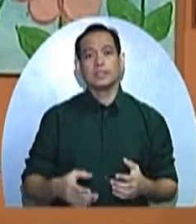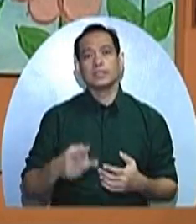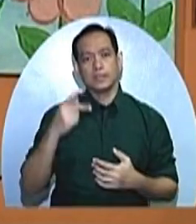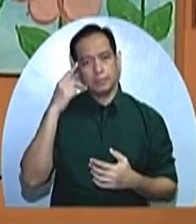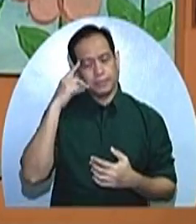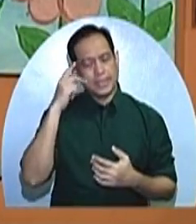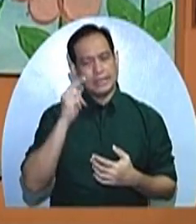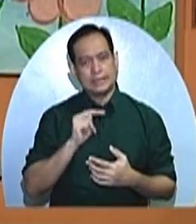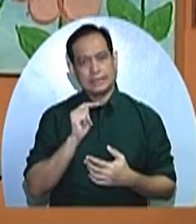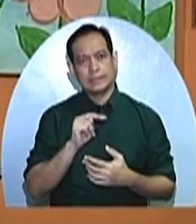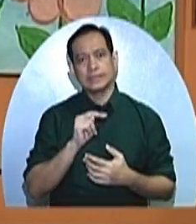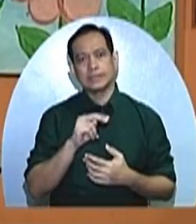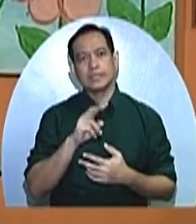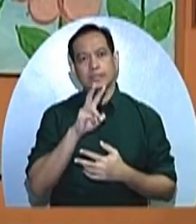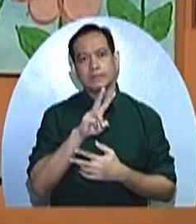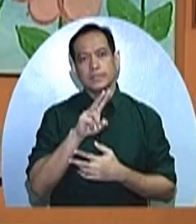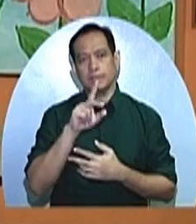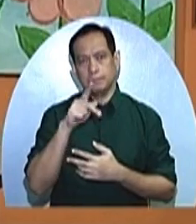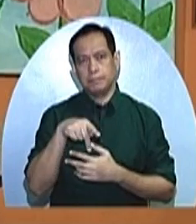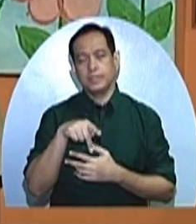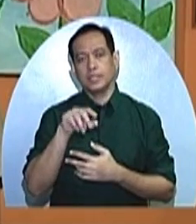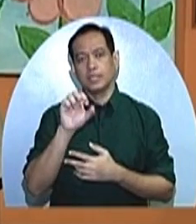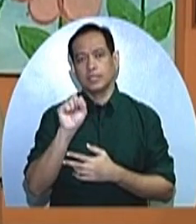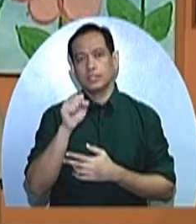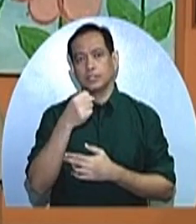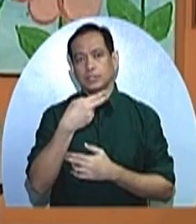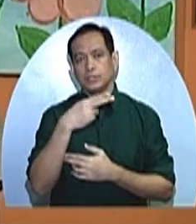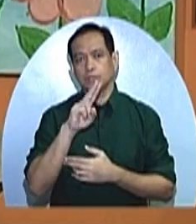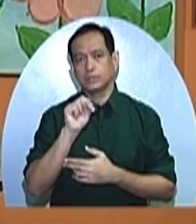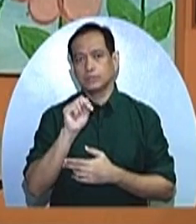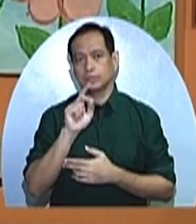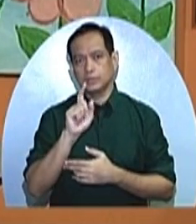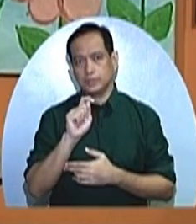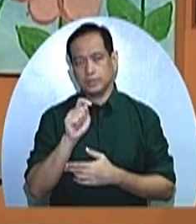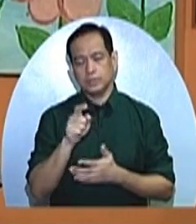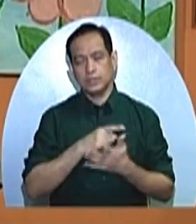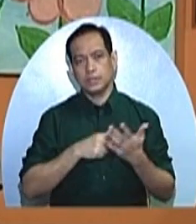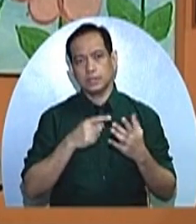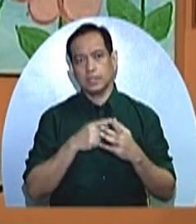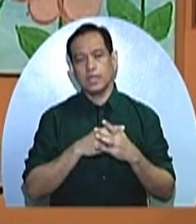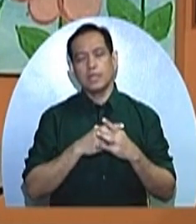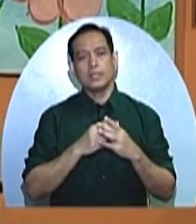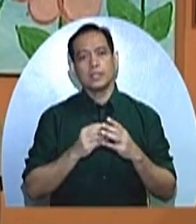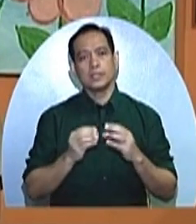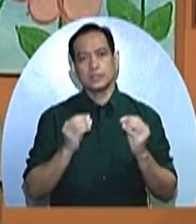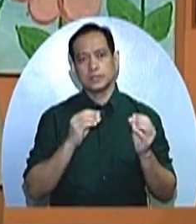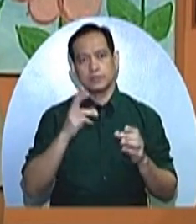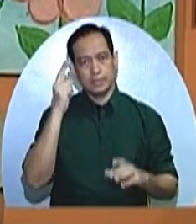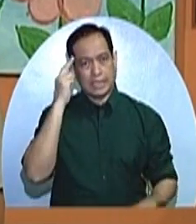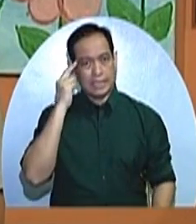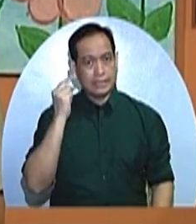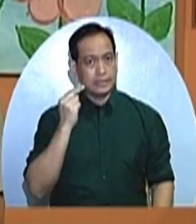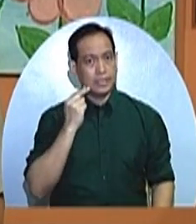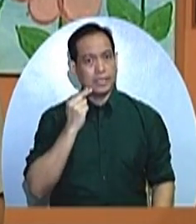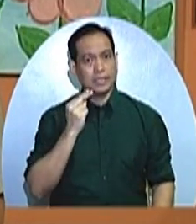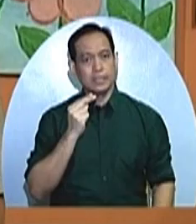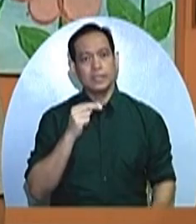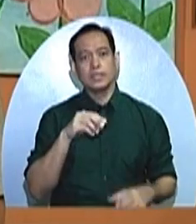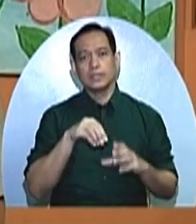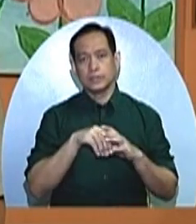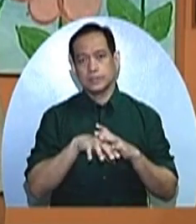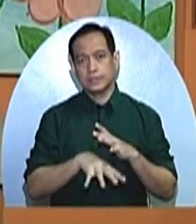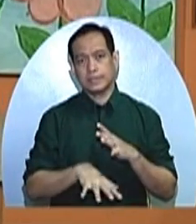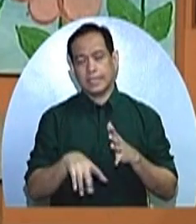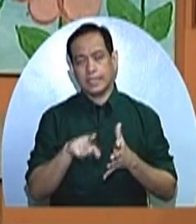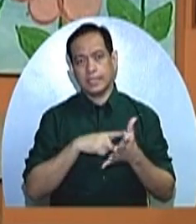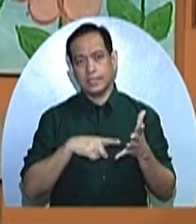Nangangailangan si Baby Prince ng ventriculoperitoneal VP shunt, no? Ilalagay ito sa ulo niya at